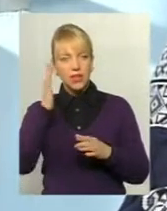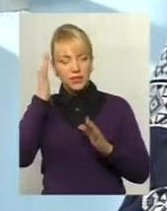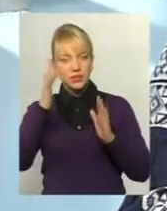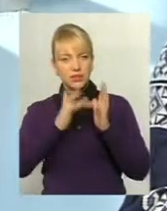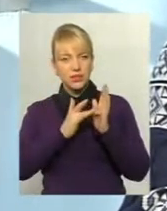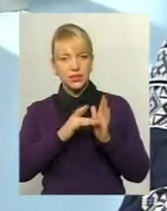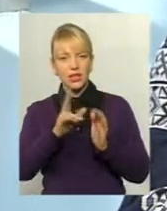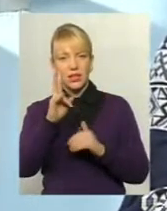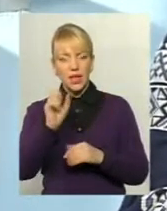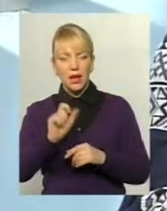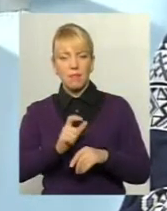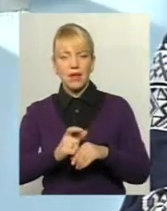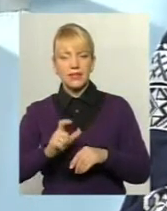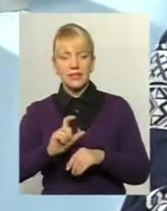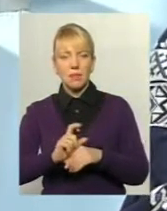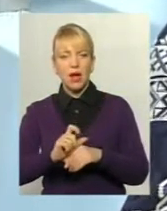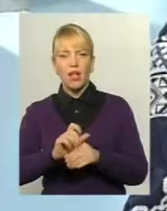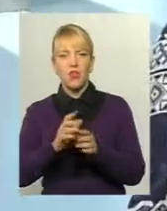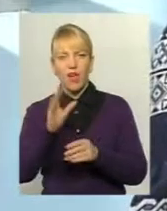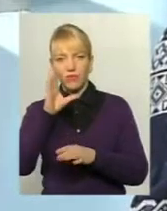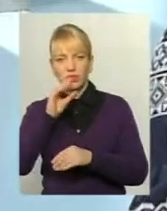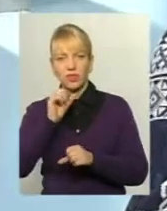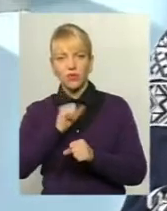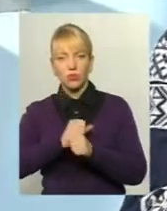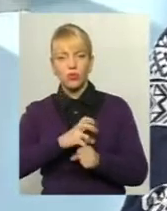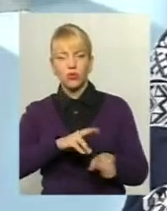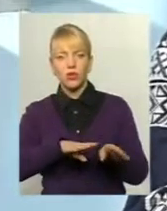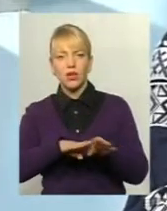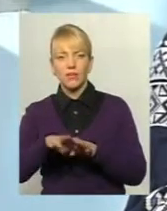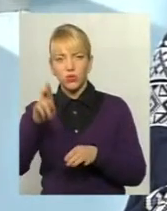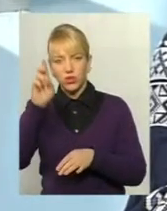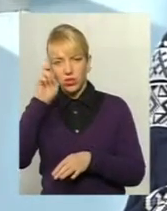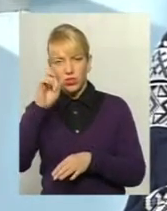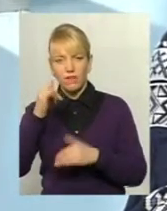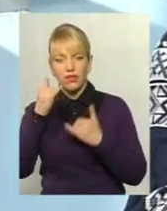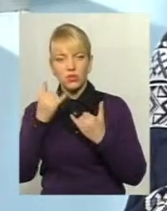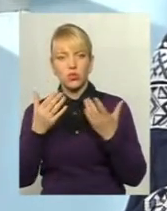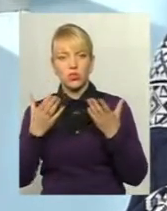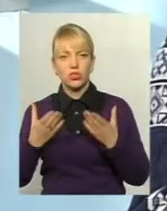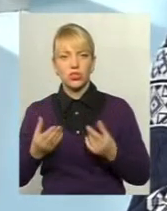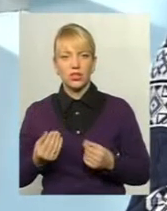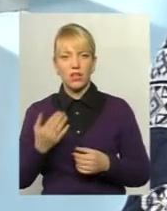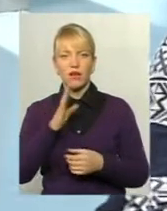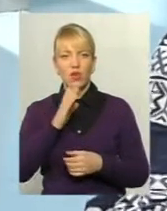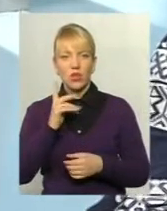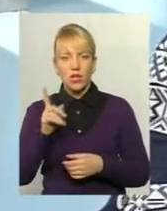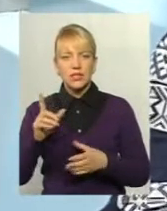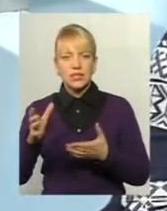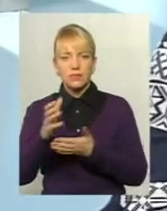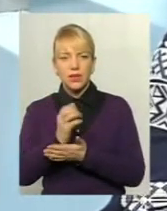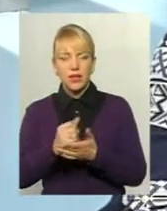на максимально ефективну роботу на рівні держави. На сьогоднішній день вона збирає такі окремі пілоти,